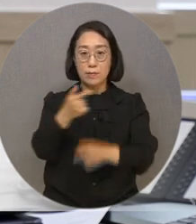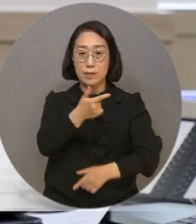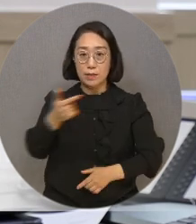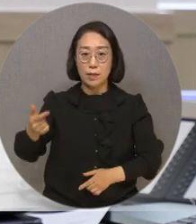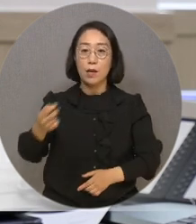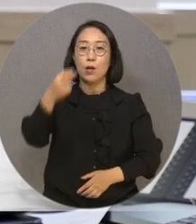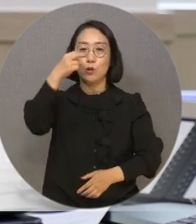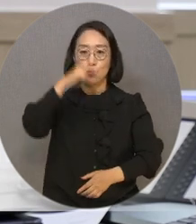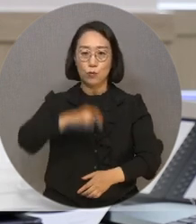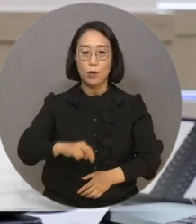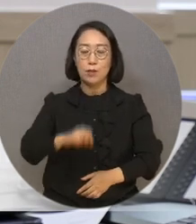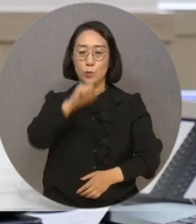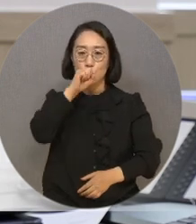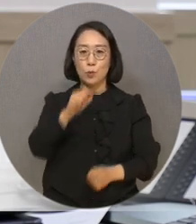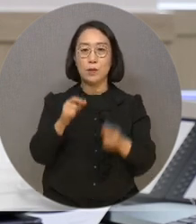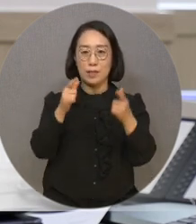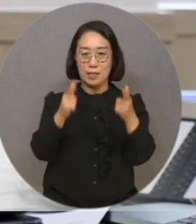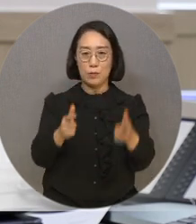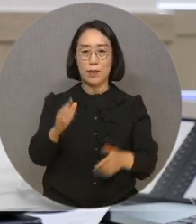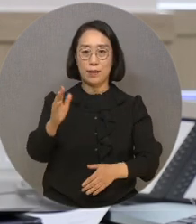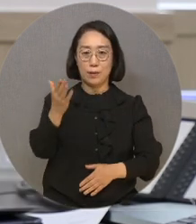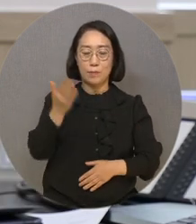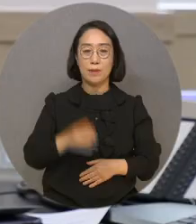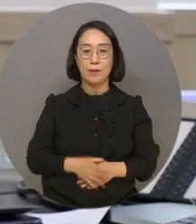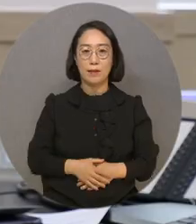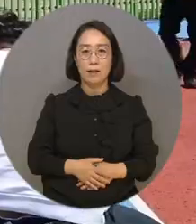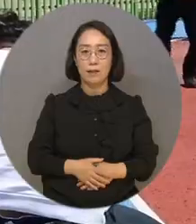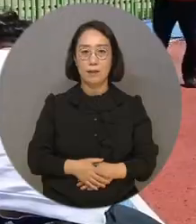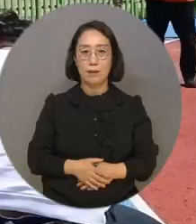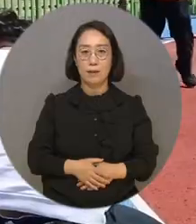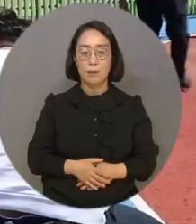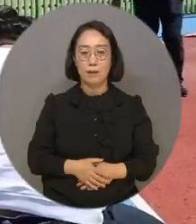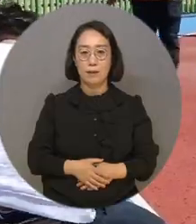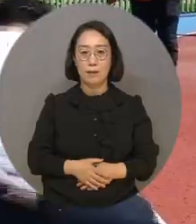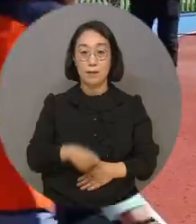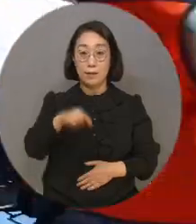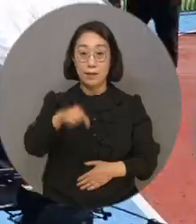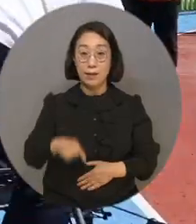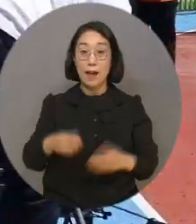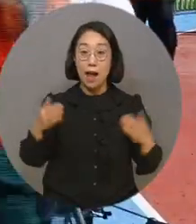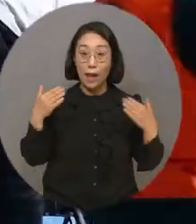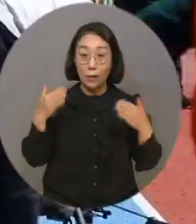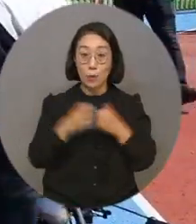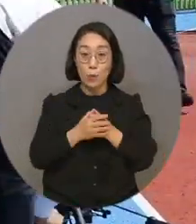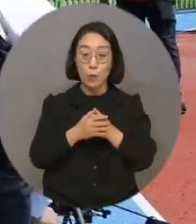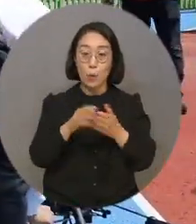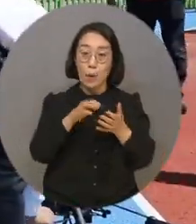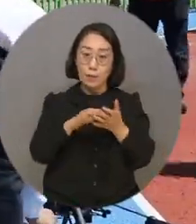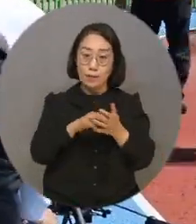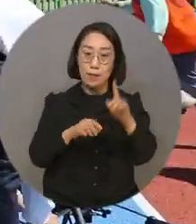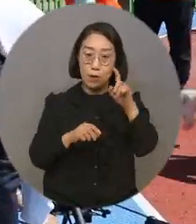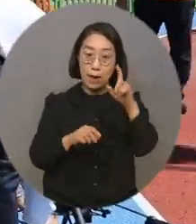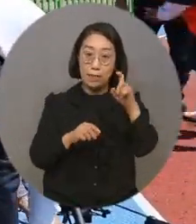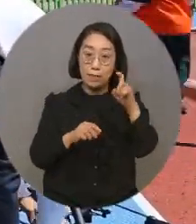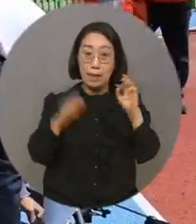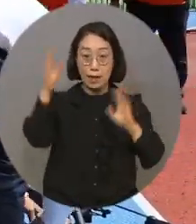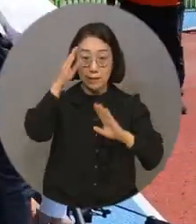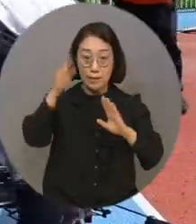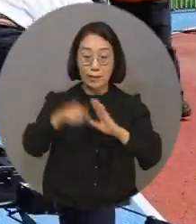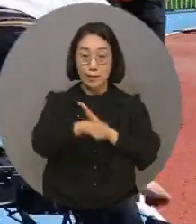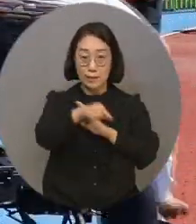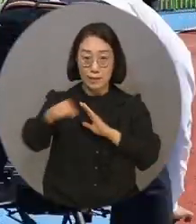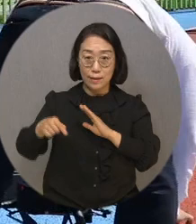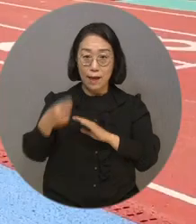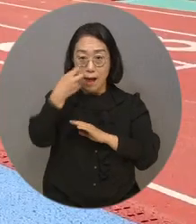있는 좋은 기회가 될 것이라 생각됩니다. 강진대구초 고학년 학생 11명으로 구성된 어린이